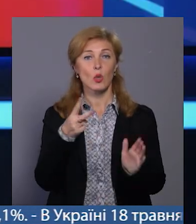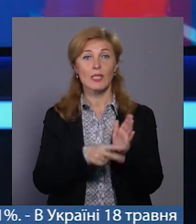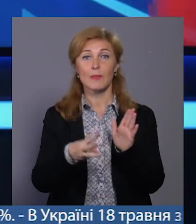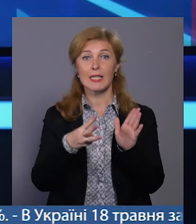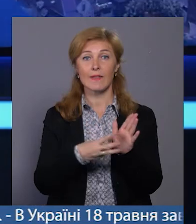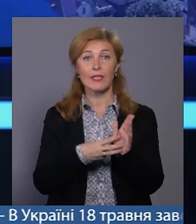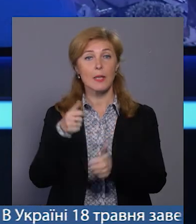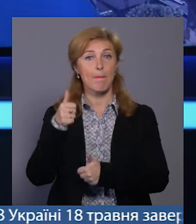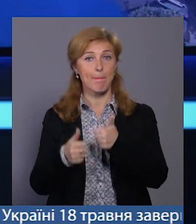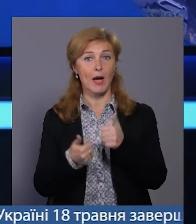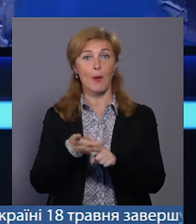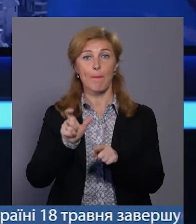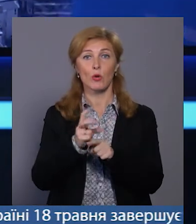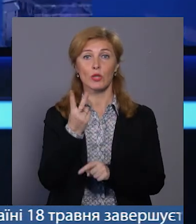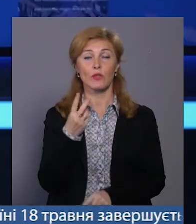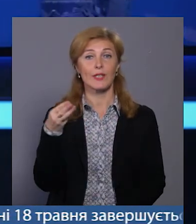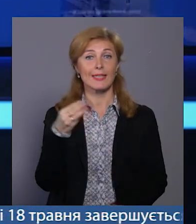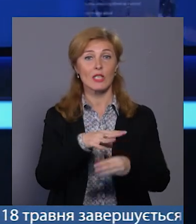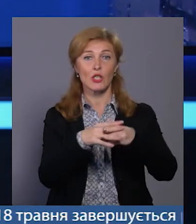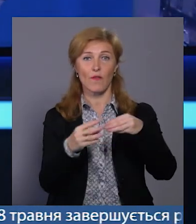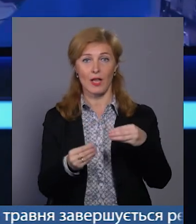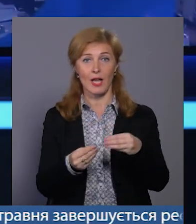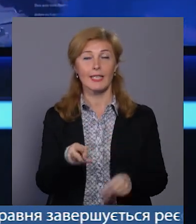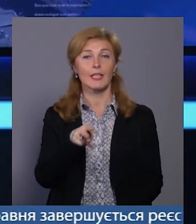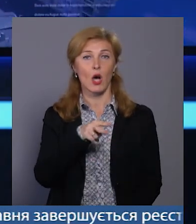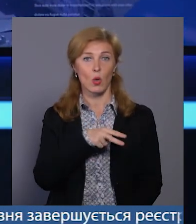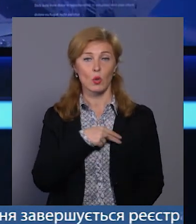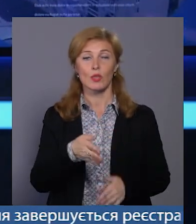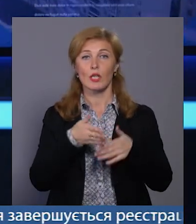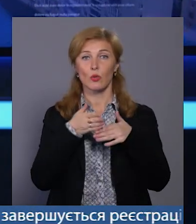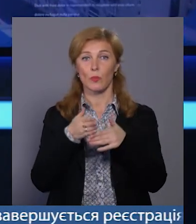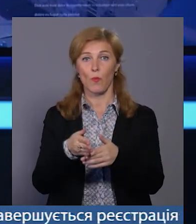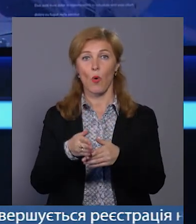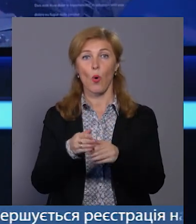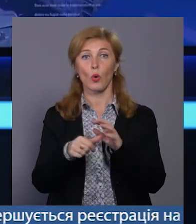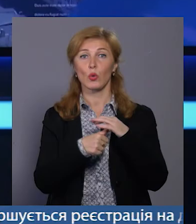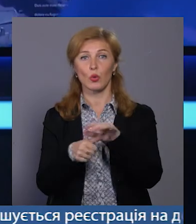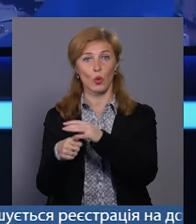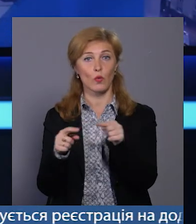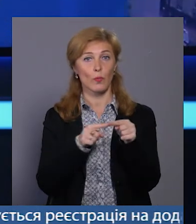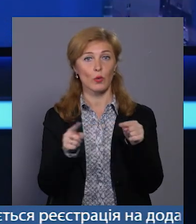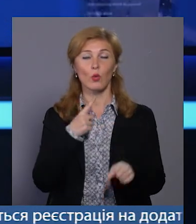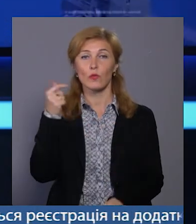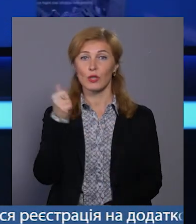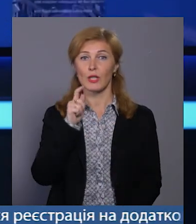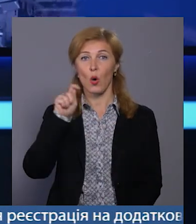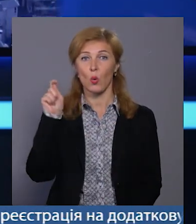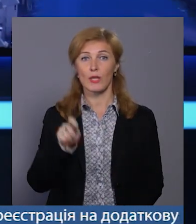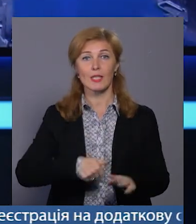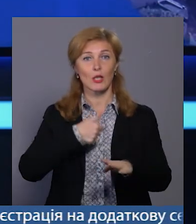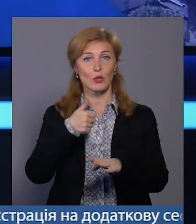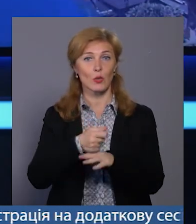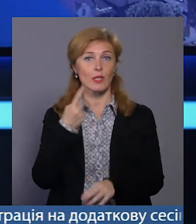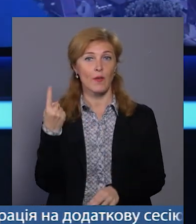178 матчів, понад 2000 воланів та нагородження за допомогою дронів. Впродовж тижня українська столиця